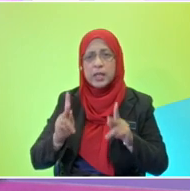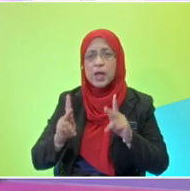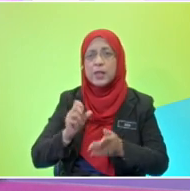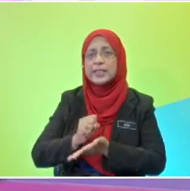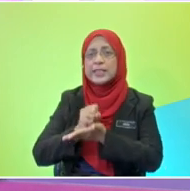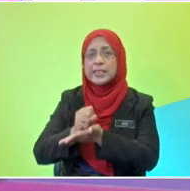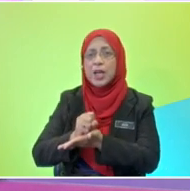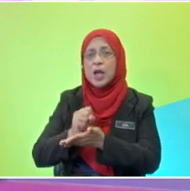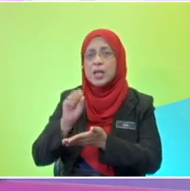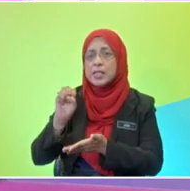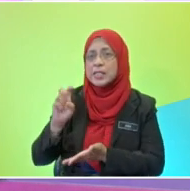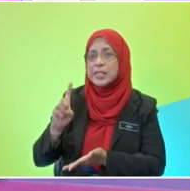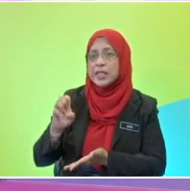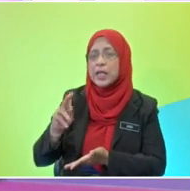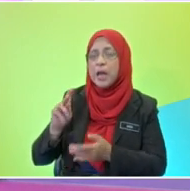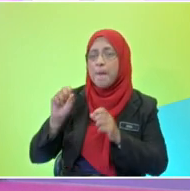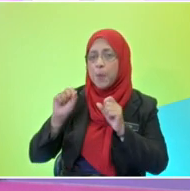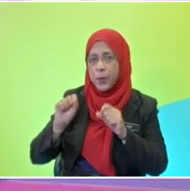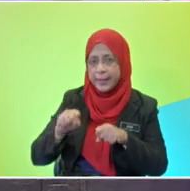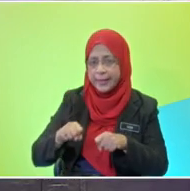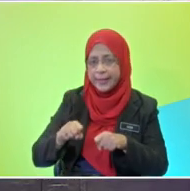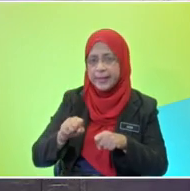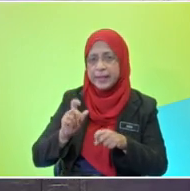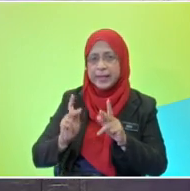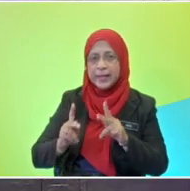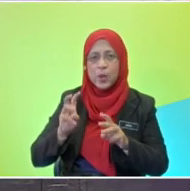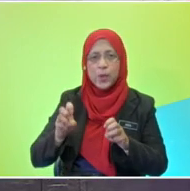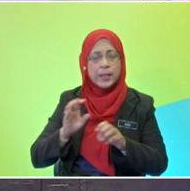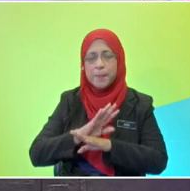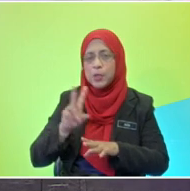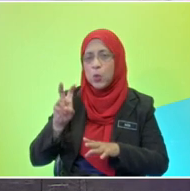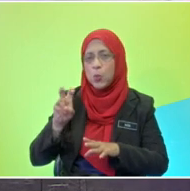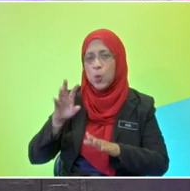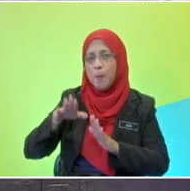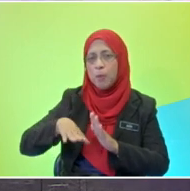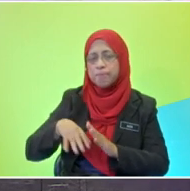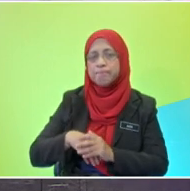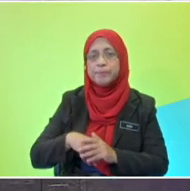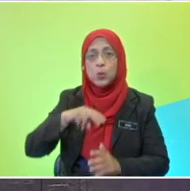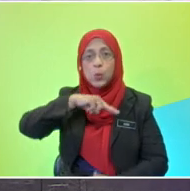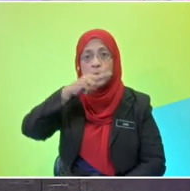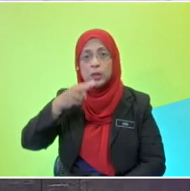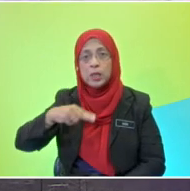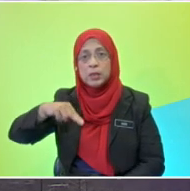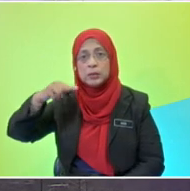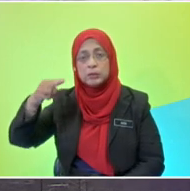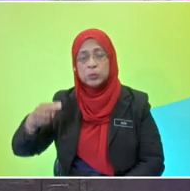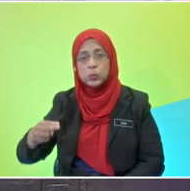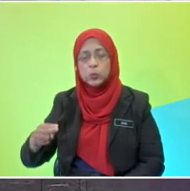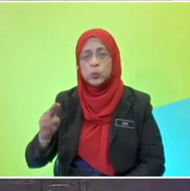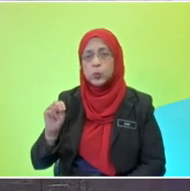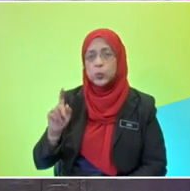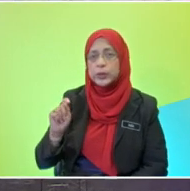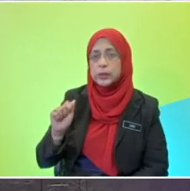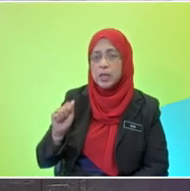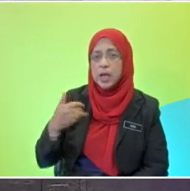sedekah enggak bisa milih kayak gitu ada korban tak ada masalah tapi wajib tak kena Oke kemudian unta pula ya kalau tidak ada lima ekor